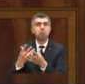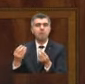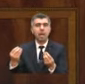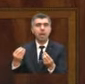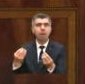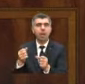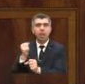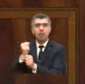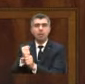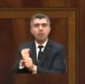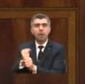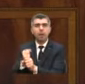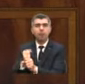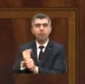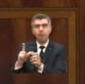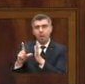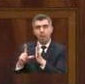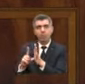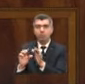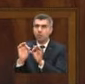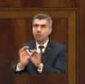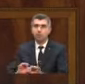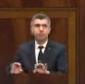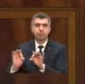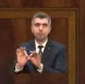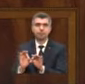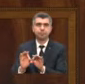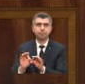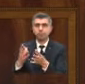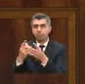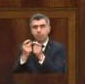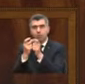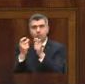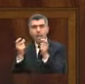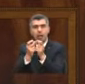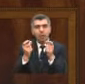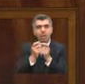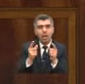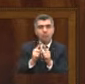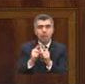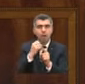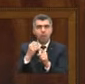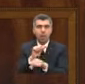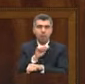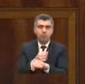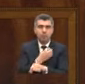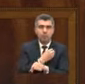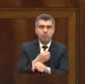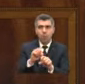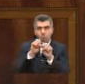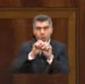ما عندهمش، ما كيخضعوش لقوانين الشغل، بزاف المقاولات ما كتحملش مسؤوليتها الاجتماعية على أنظار